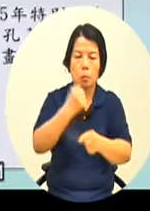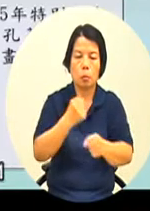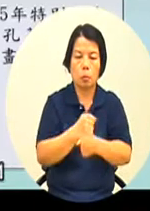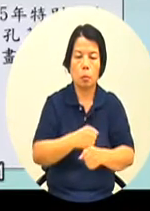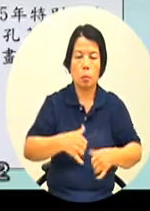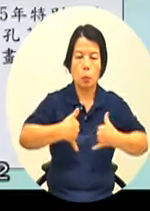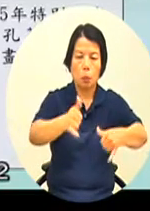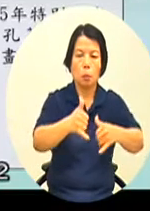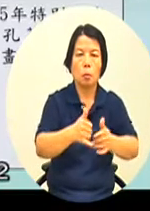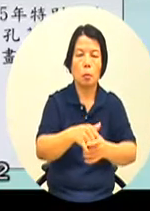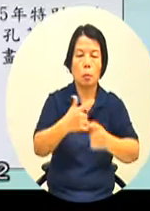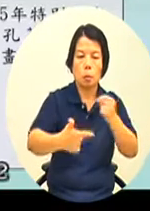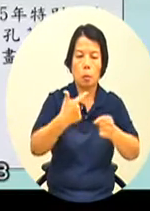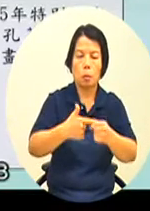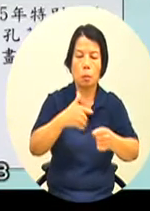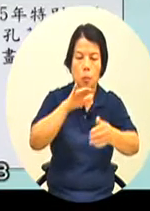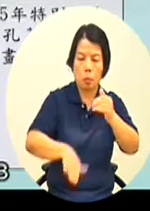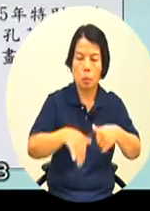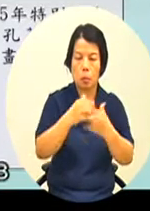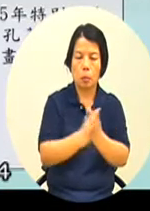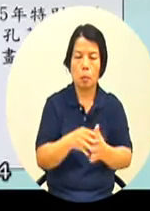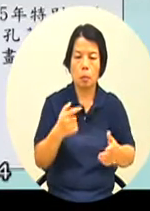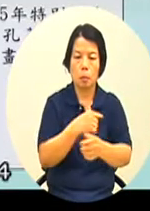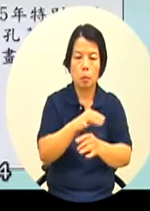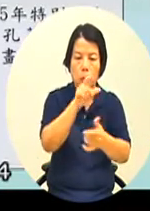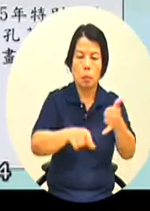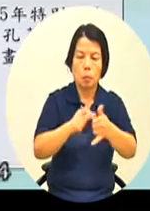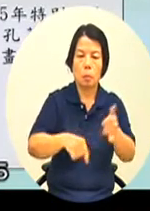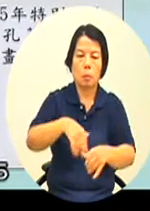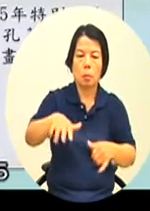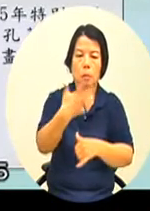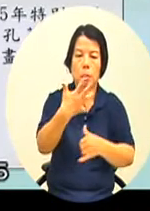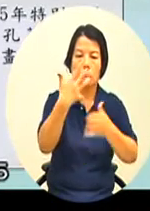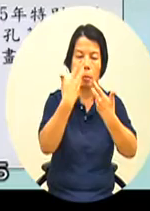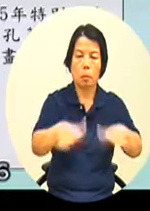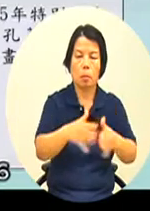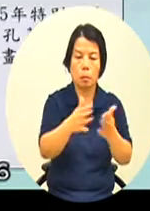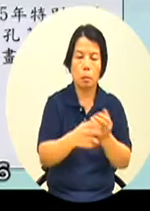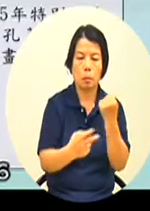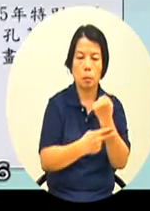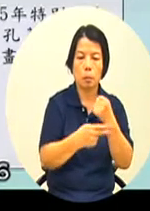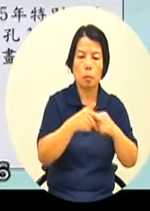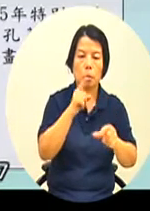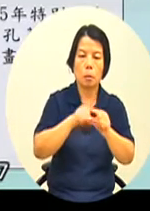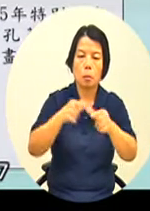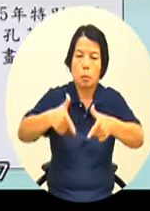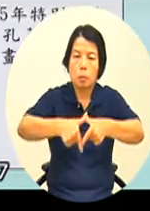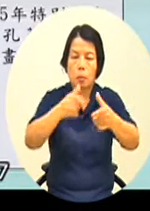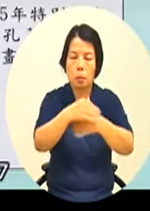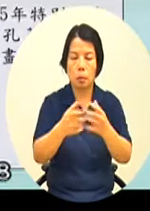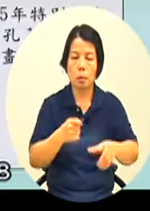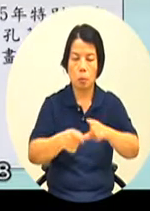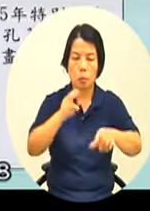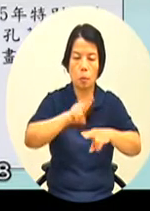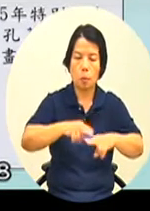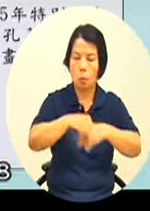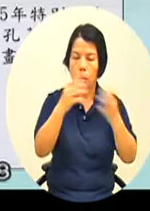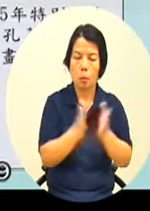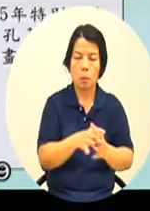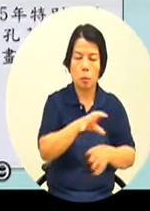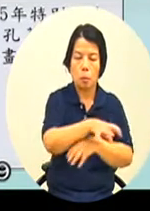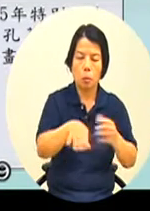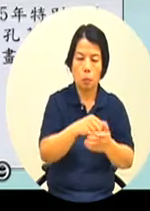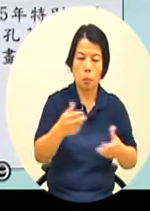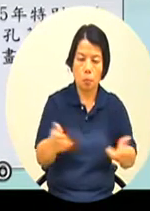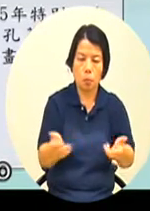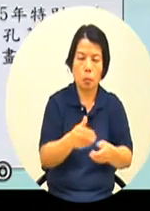维修养护案，一共达855案，在里活动中心以及其他公共设施的部分也达到67案。